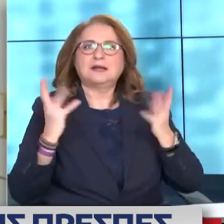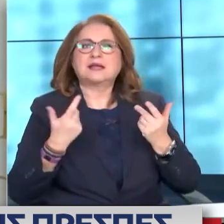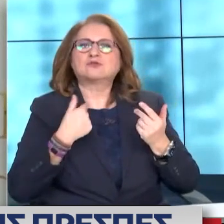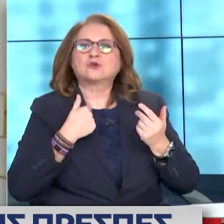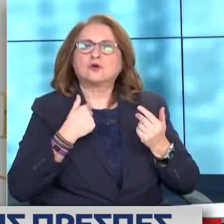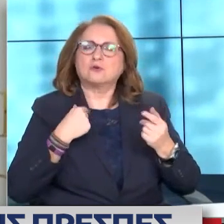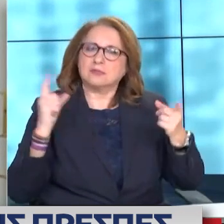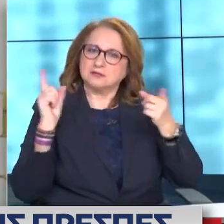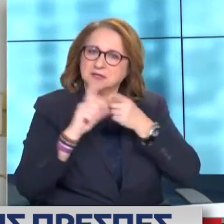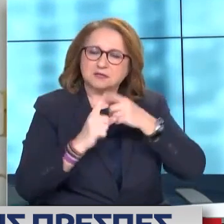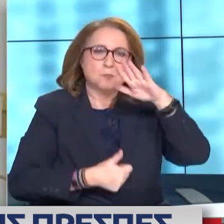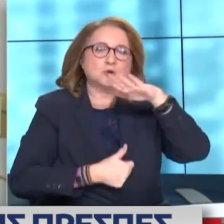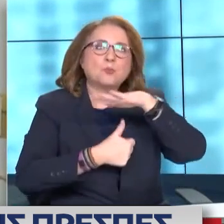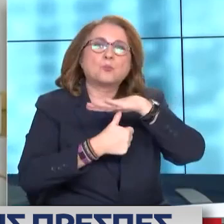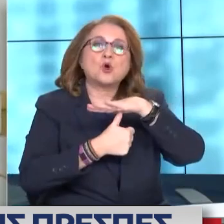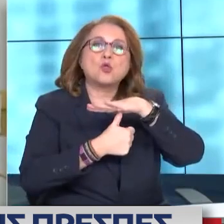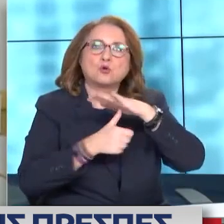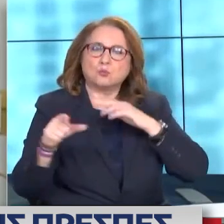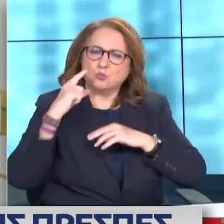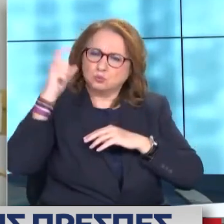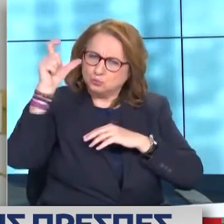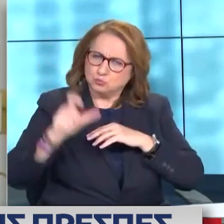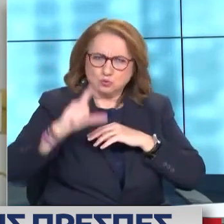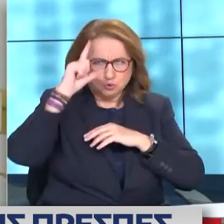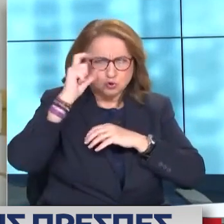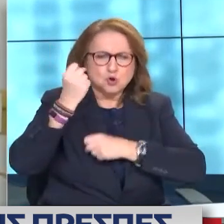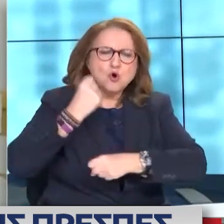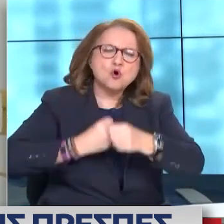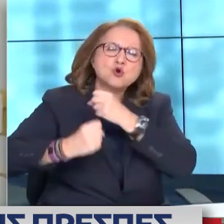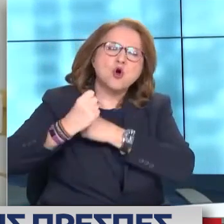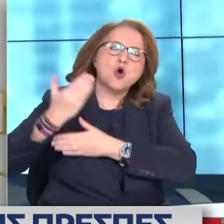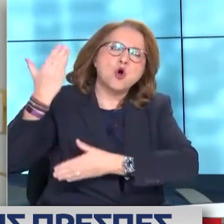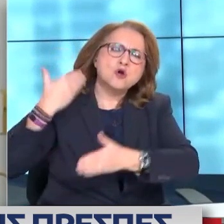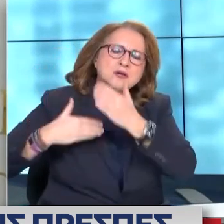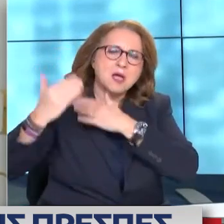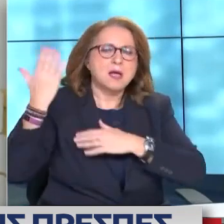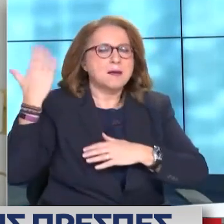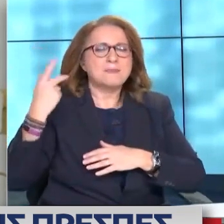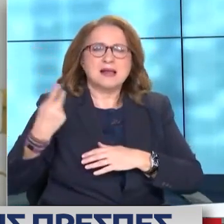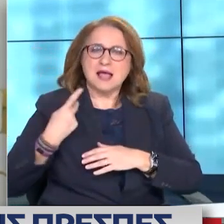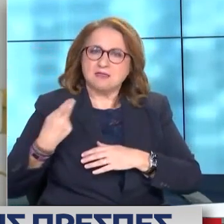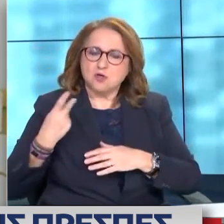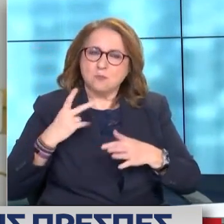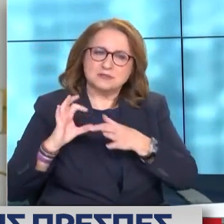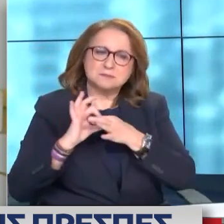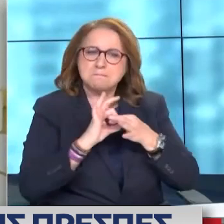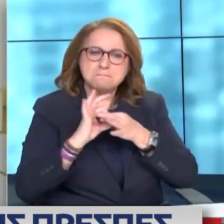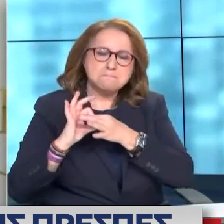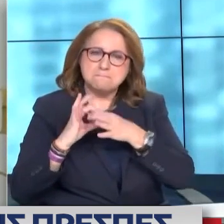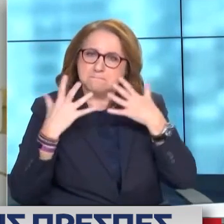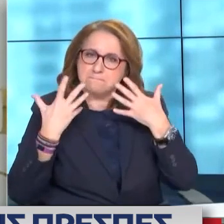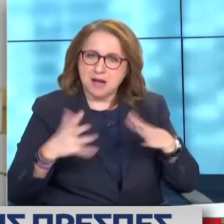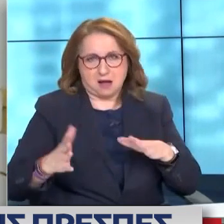και διαψεύδει στην πράξη όποιους ισχυρισμούς έχουν γίνει περί της ανάγκης να τηρηθεί αυτή παρά όποιες διαφωνίες.